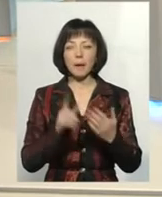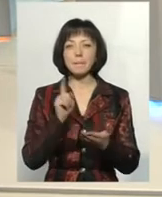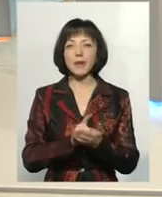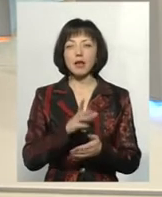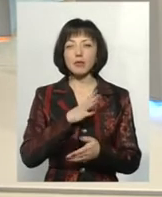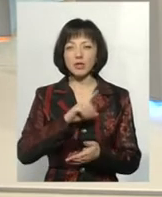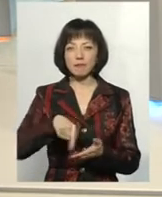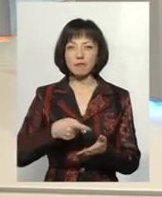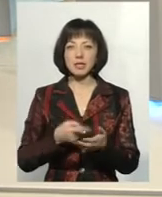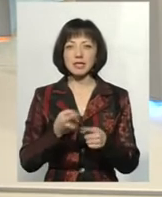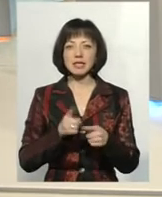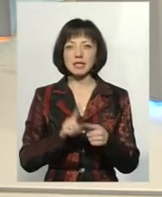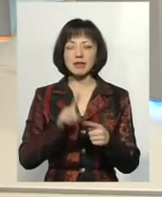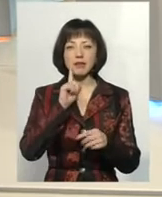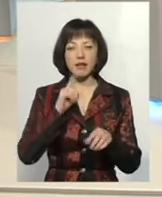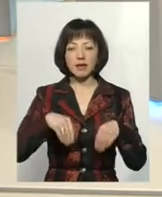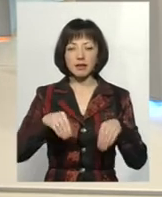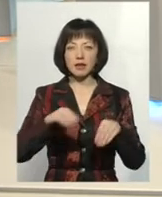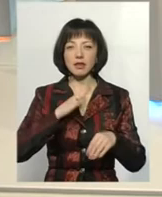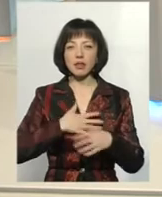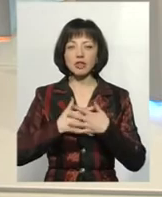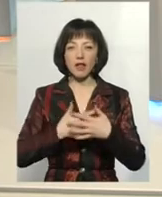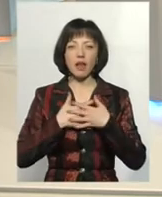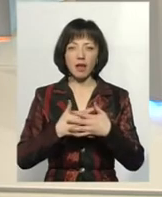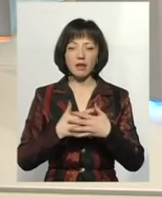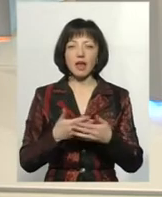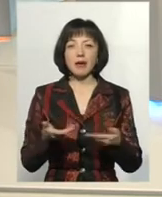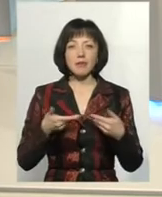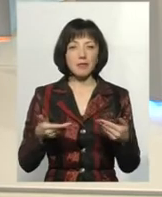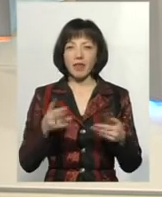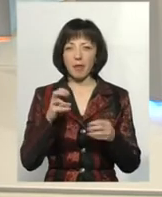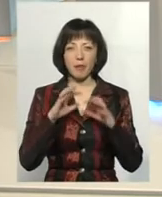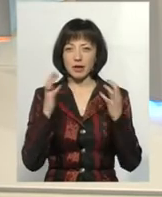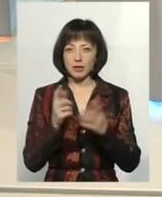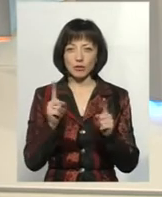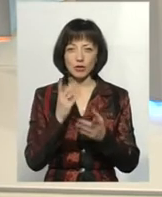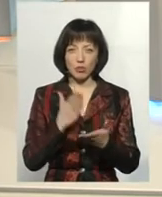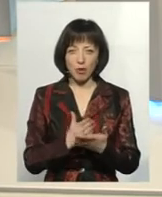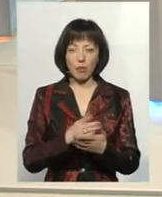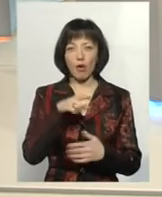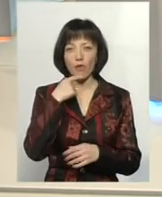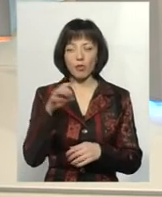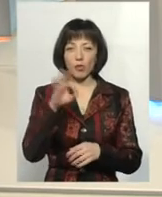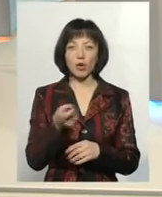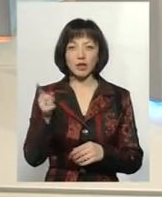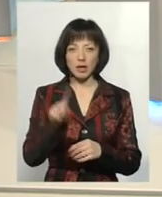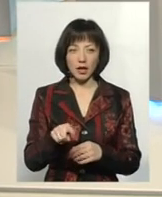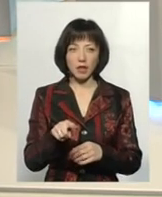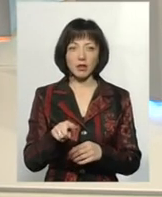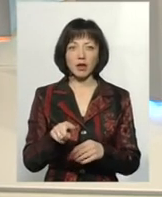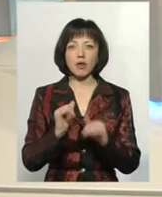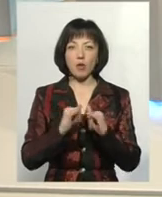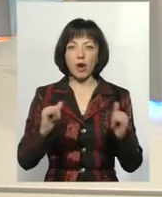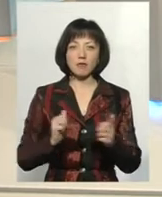в місті, це зелені насадження, це наші легені. І ми не бережемо те, що маємо. Ми говоримо про те, що прогрес